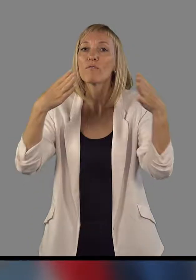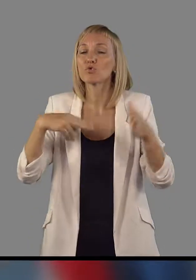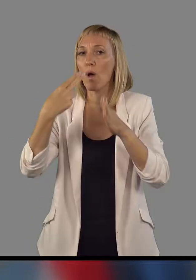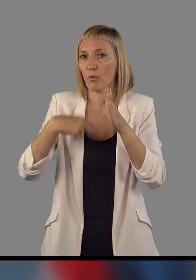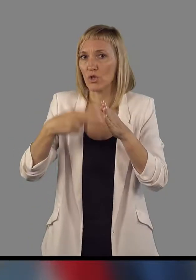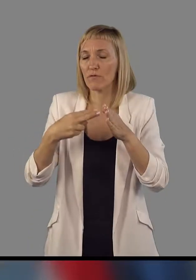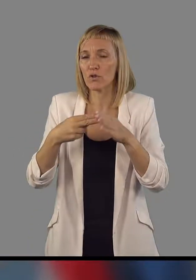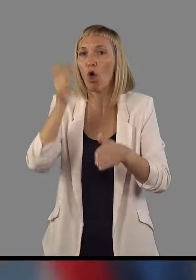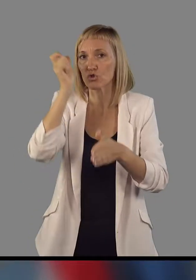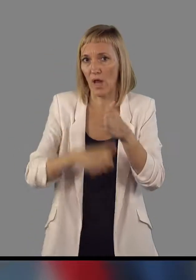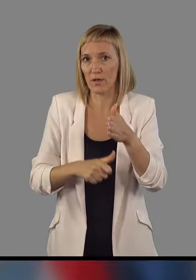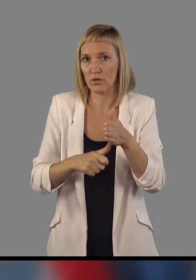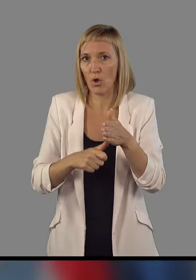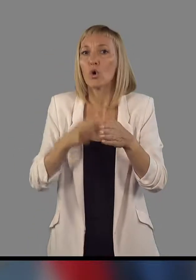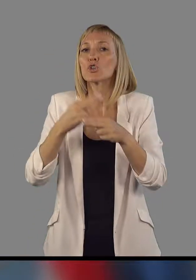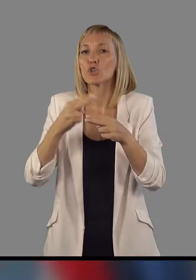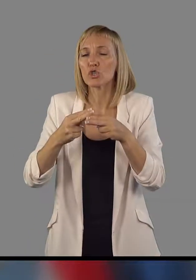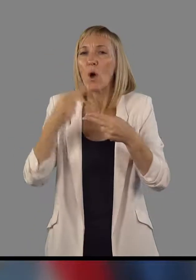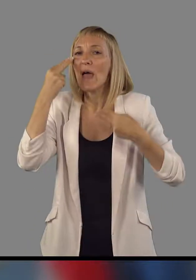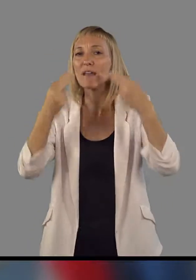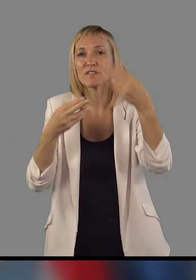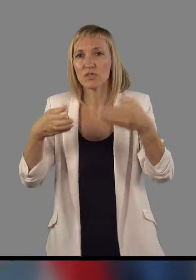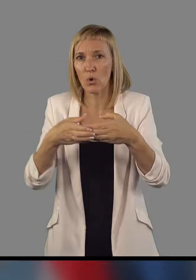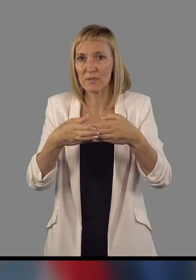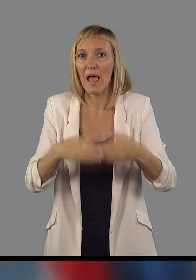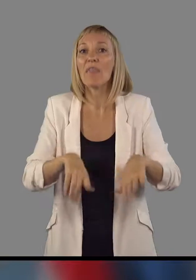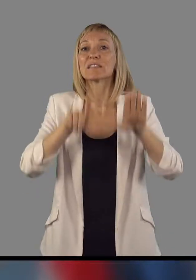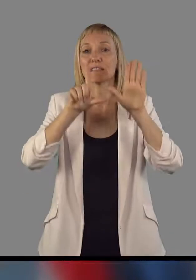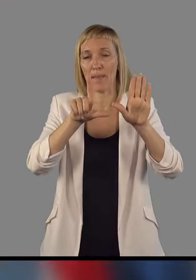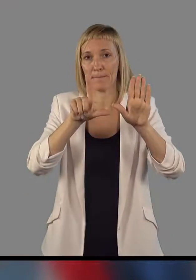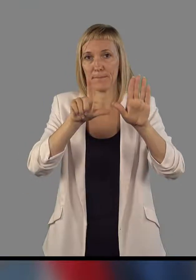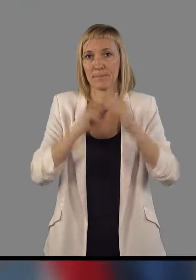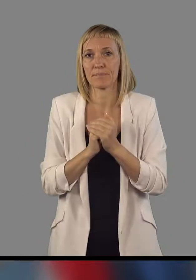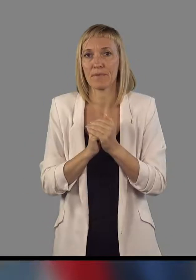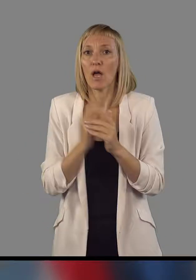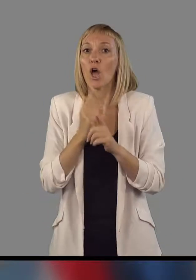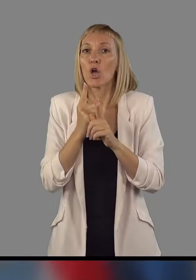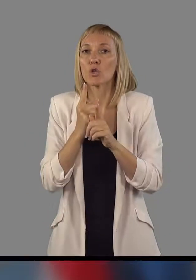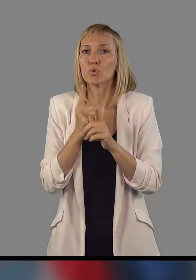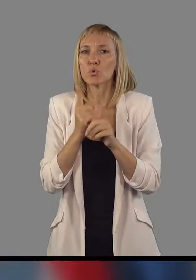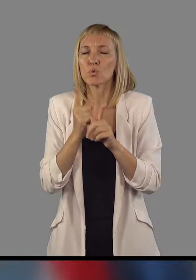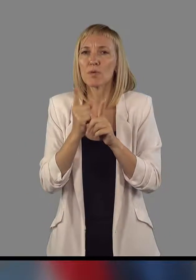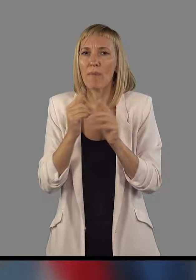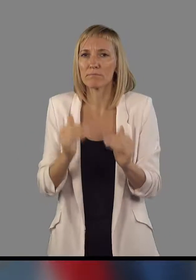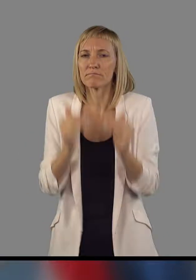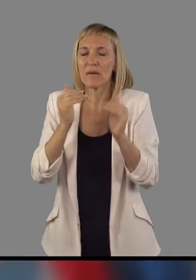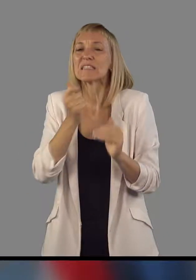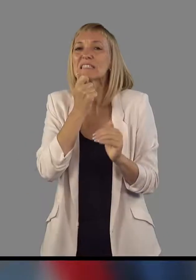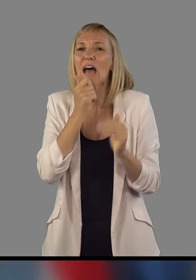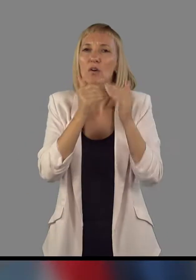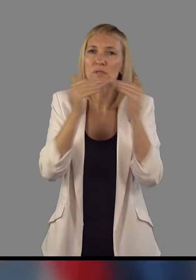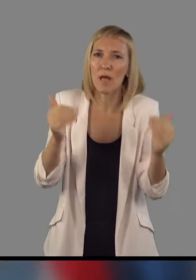povečujemo število članov Državne revizijske komisije s 5 na 7, poleg tega zvišujemo tudi starostno mnenje in